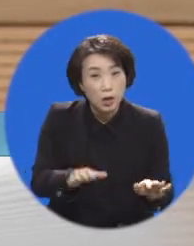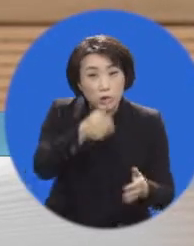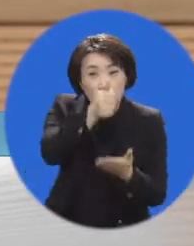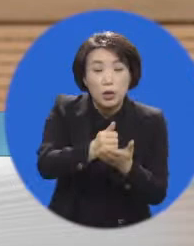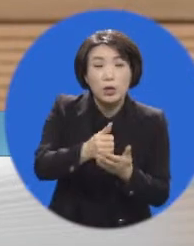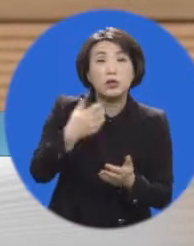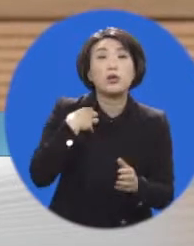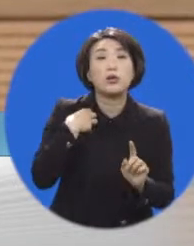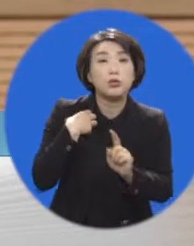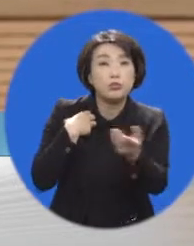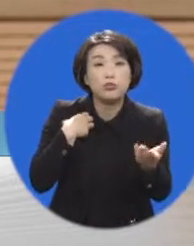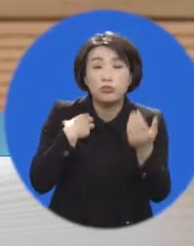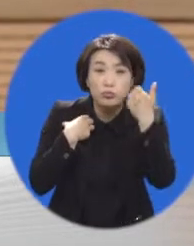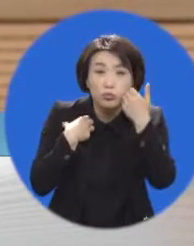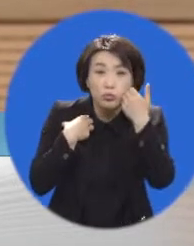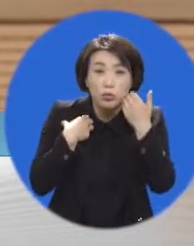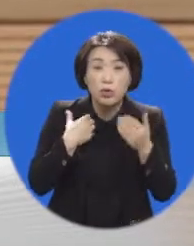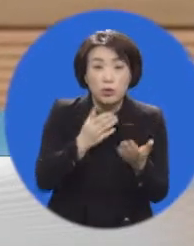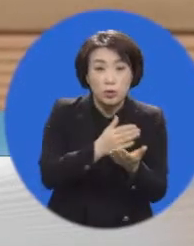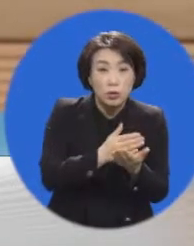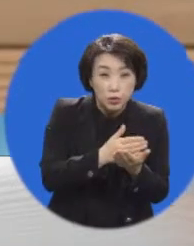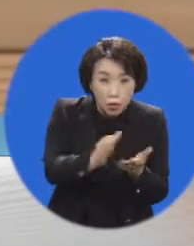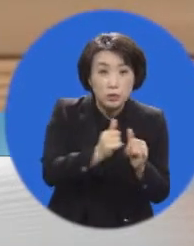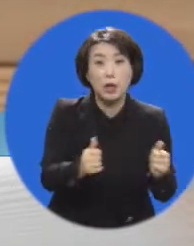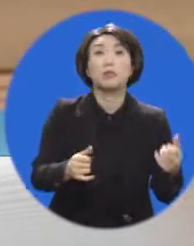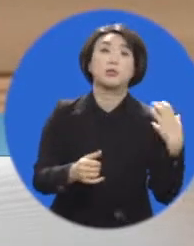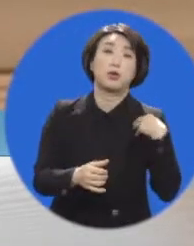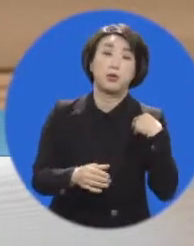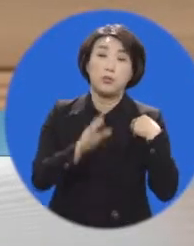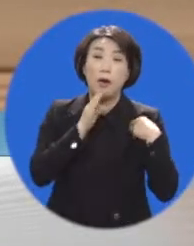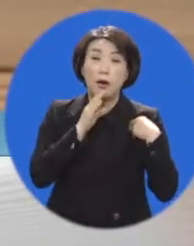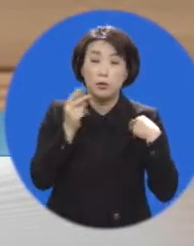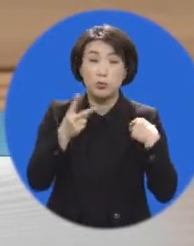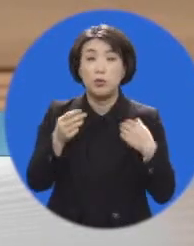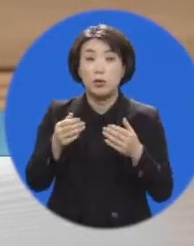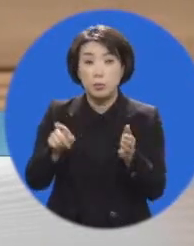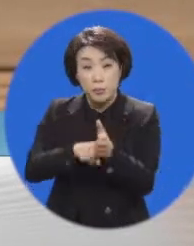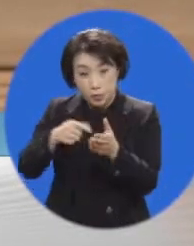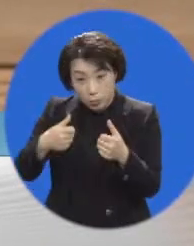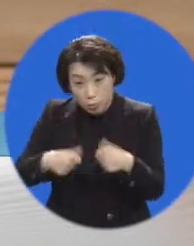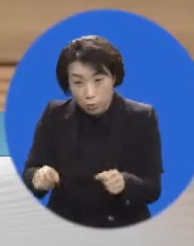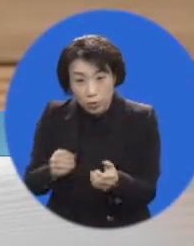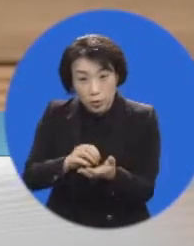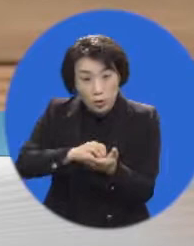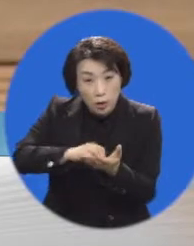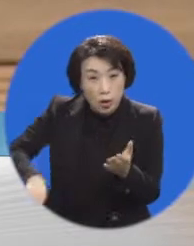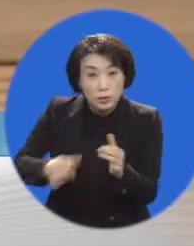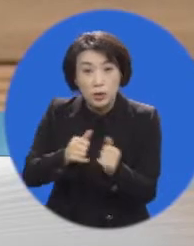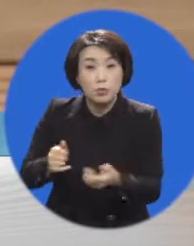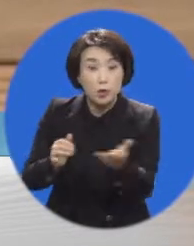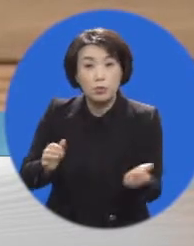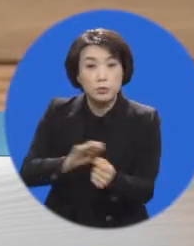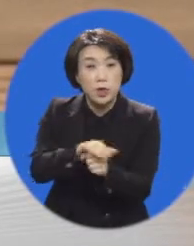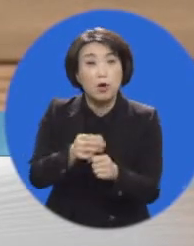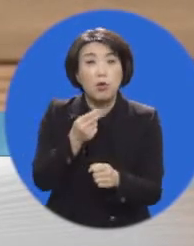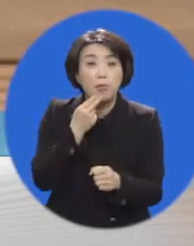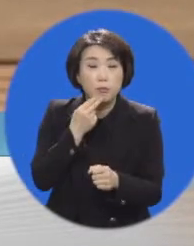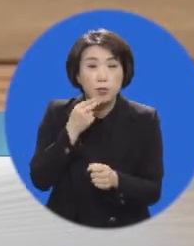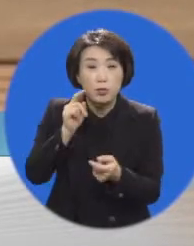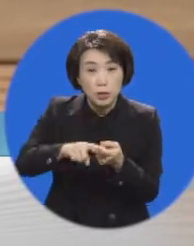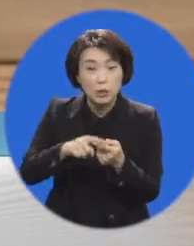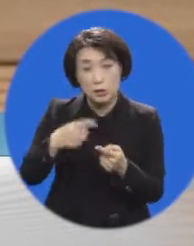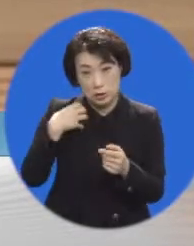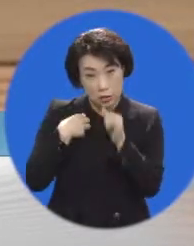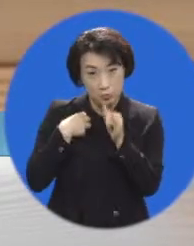사람이 책임을 져야 하고 나간 사람도 사랑하지 못해서 나간 데는 책임을 져야